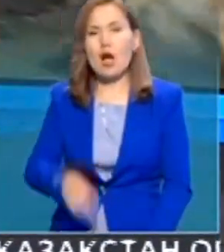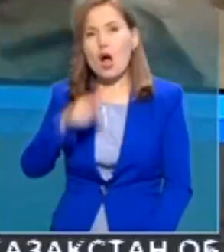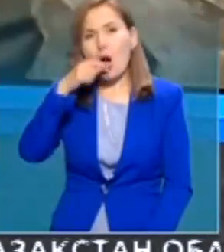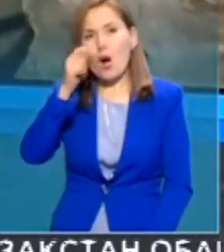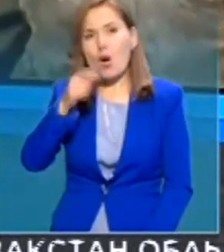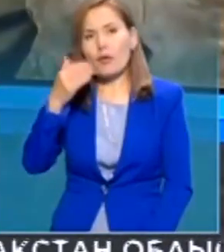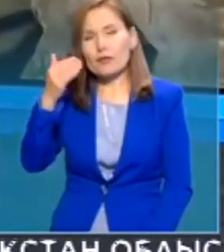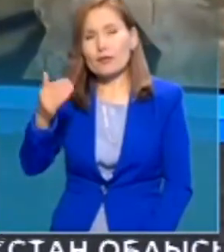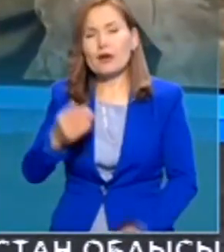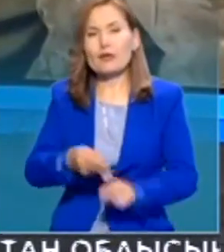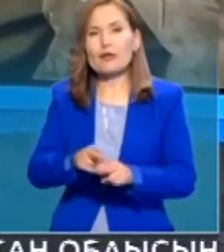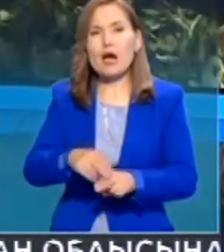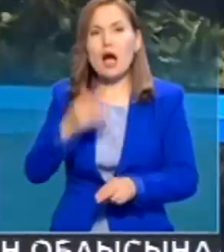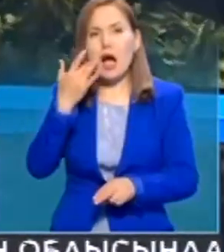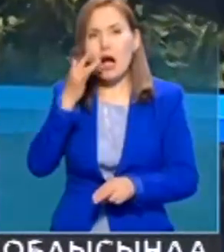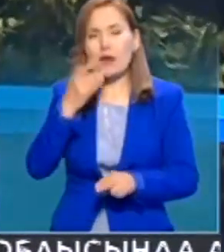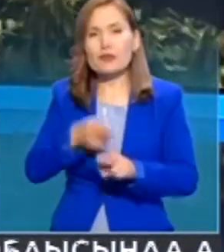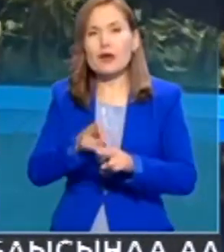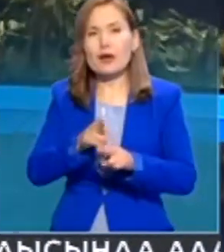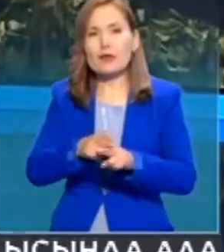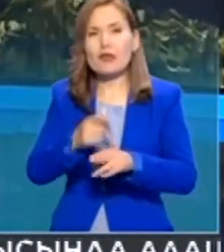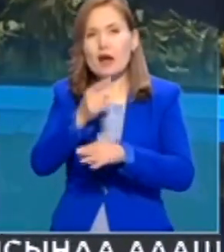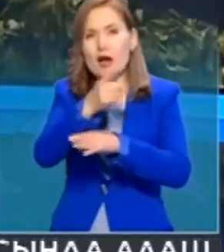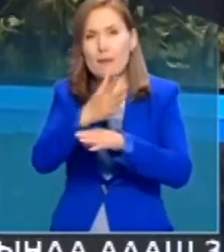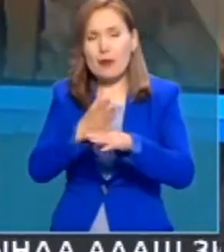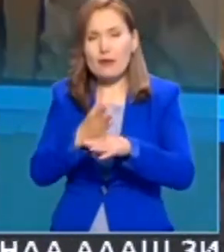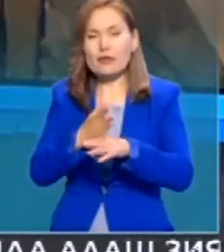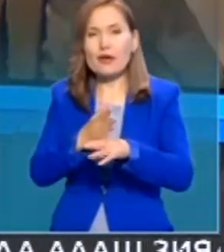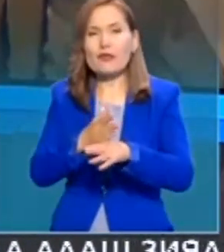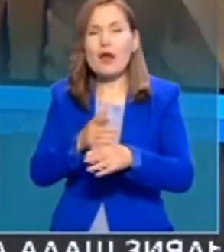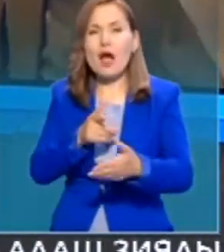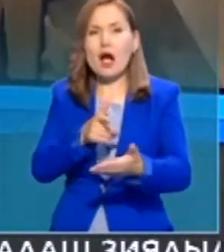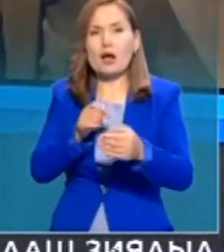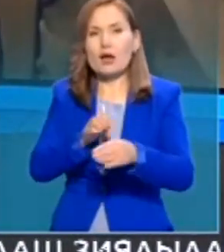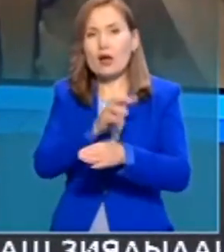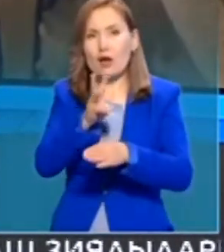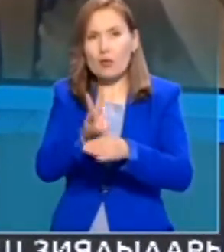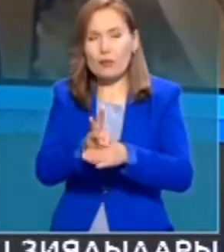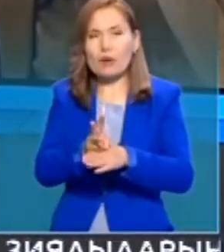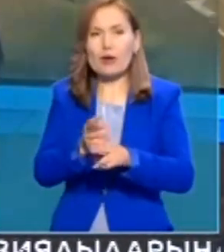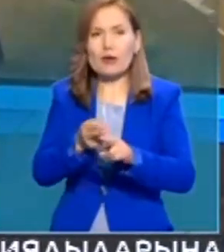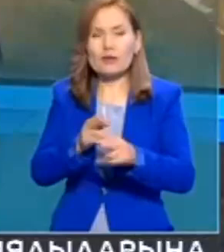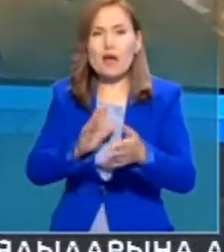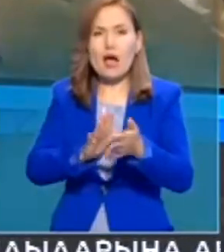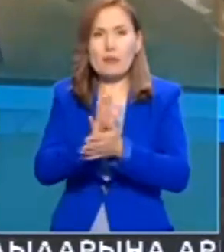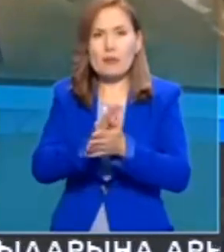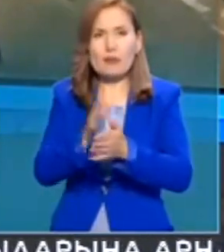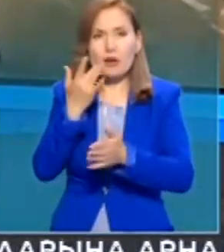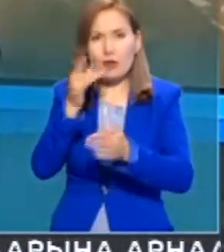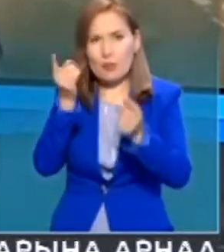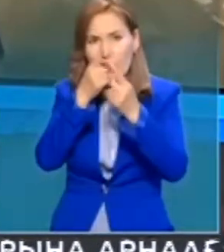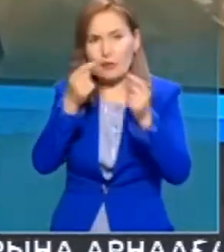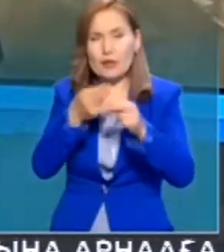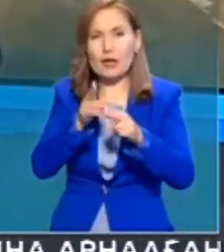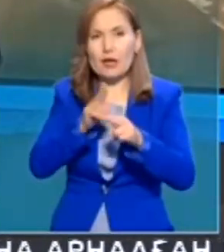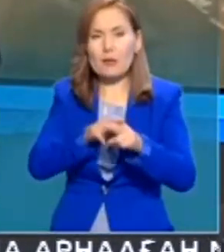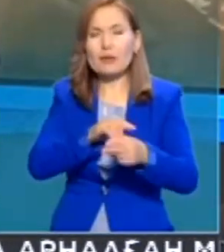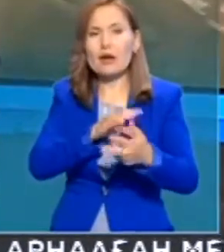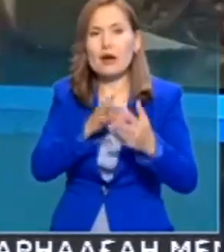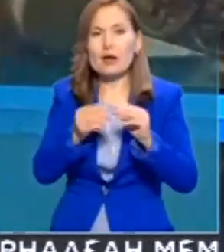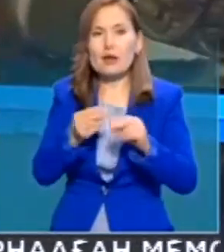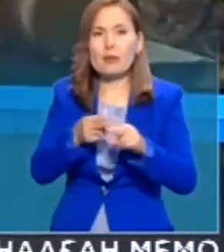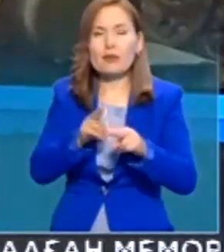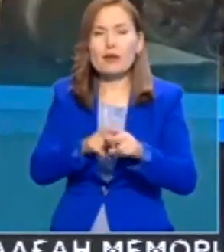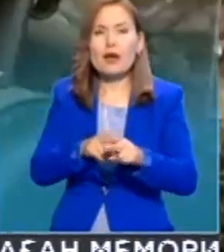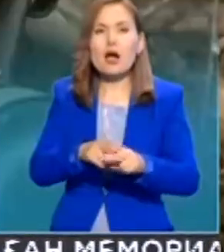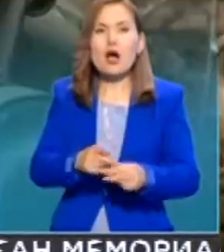Украина таяу арада АҚШ-тан ұзақ қашықтыққа арналған артиллериялық қару алуы мүмкін. Мұны Washington Post газеті хабарлады. Бір қатар бақылаушылардың пікірінше,